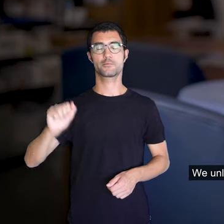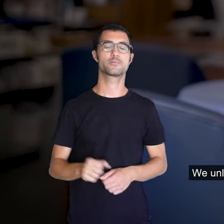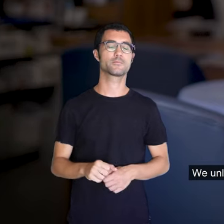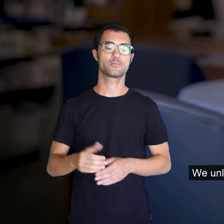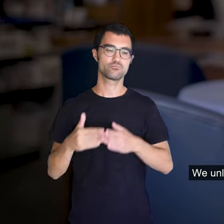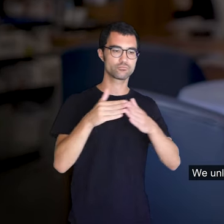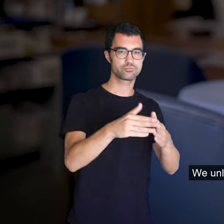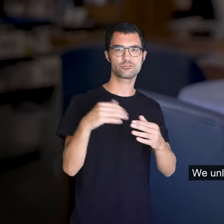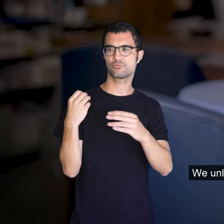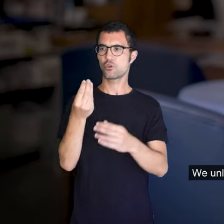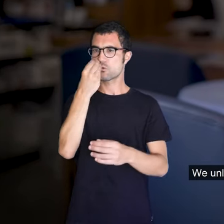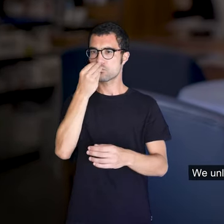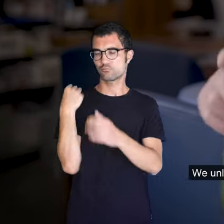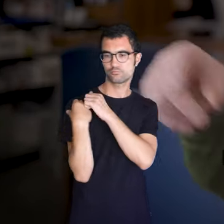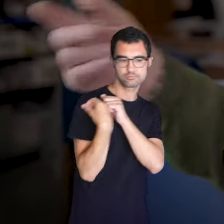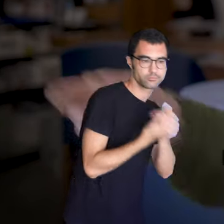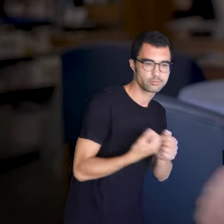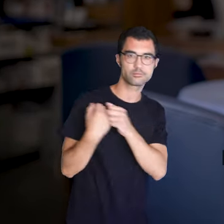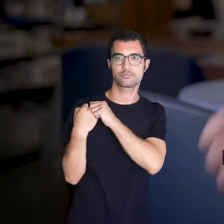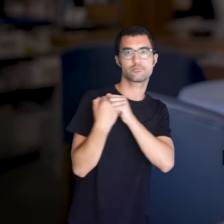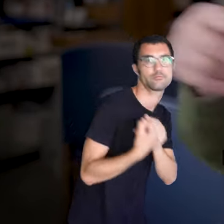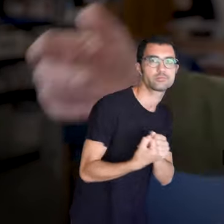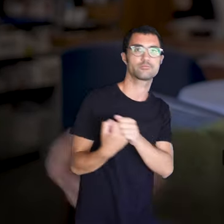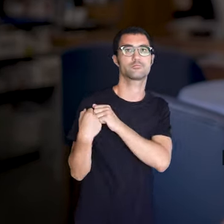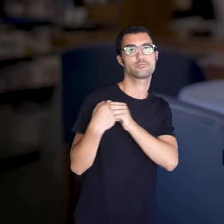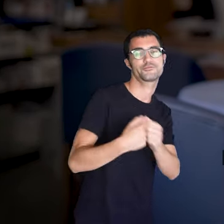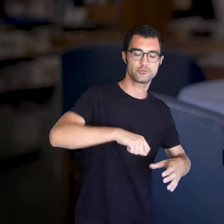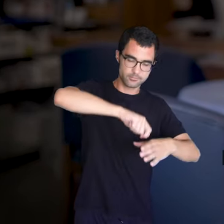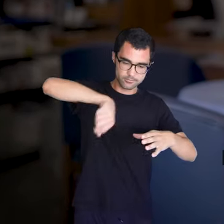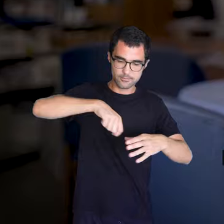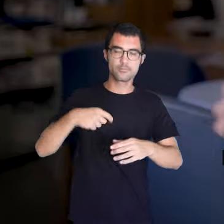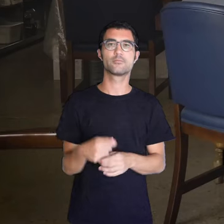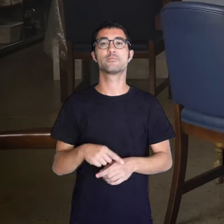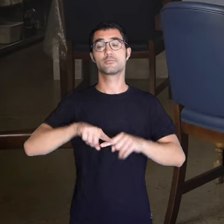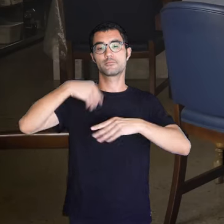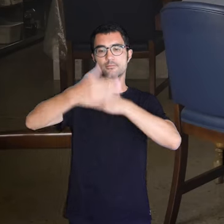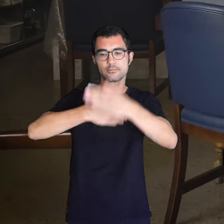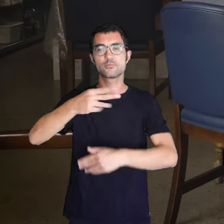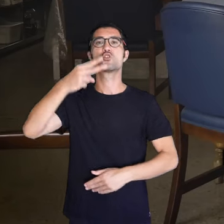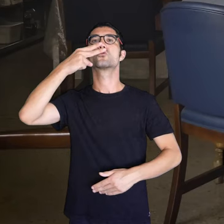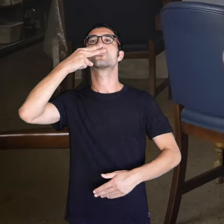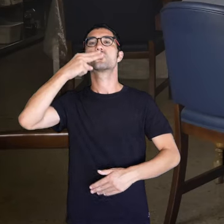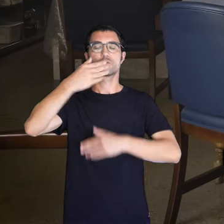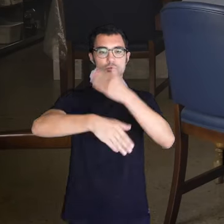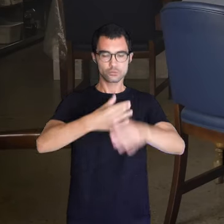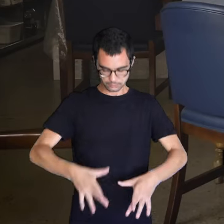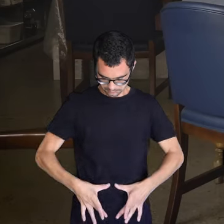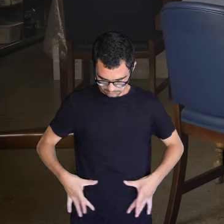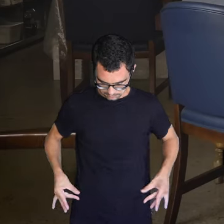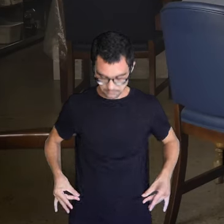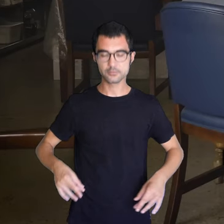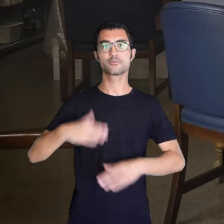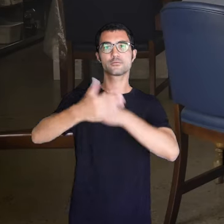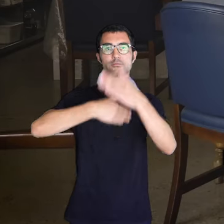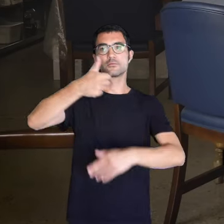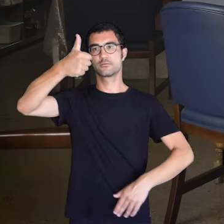mongetes. I llavors ja va venir el tabac i va venir calces de nilon i matxeros